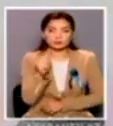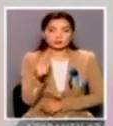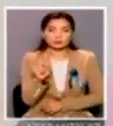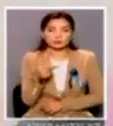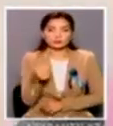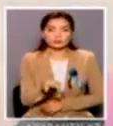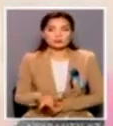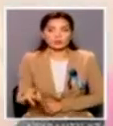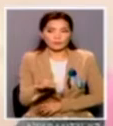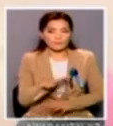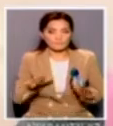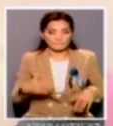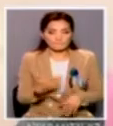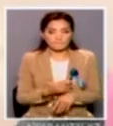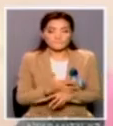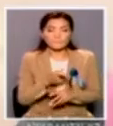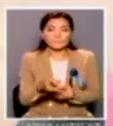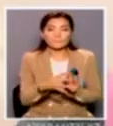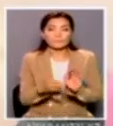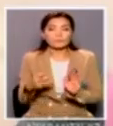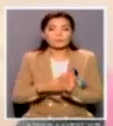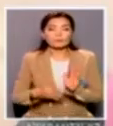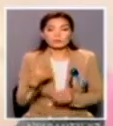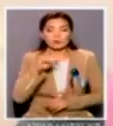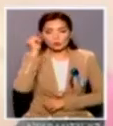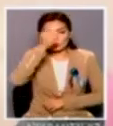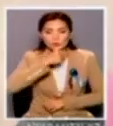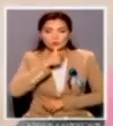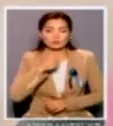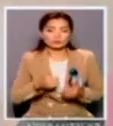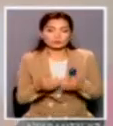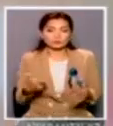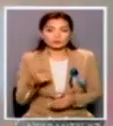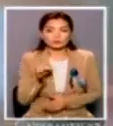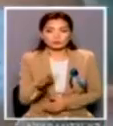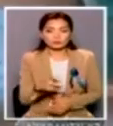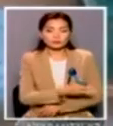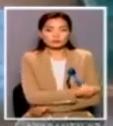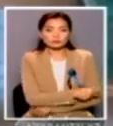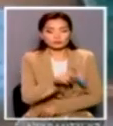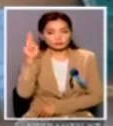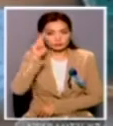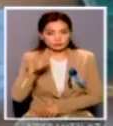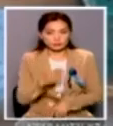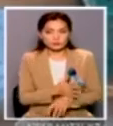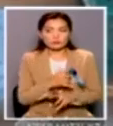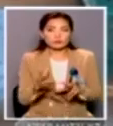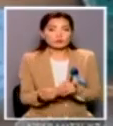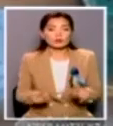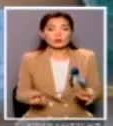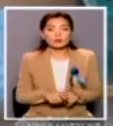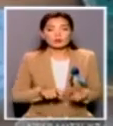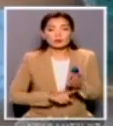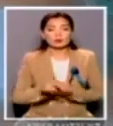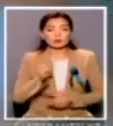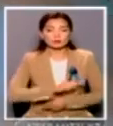Кызылкугинском районе Атырауской области. В 1994 году окончила Гурьевское медицинское училище. В этом же году